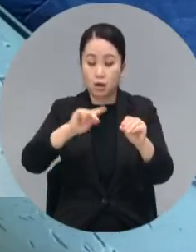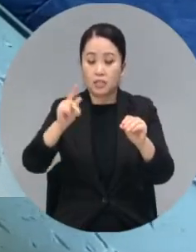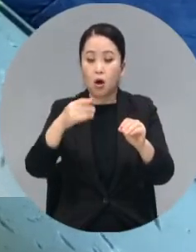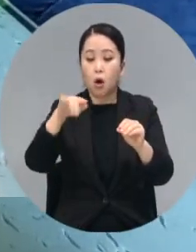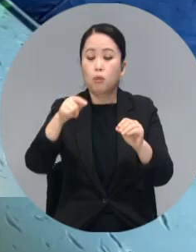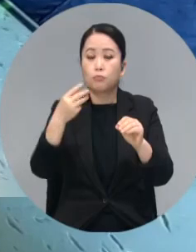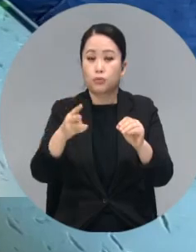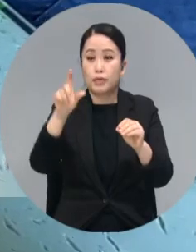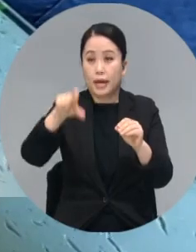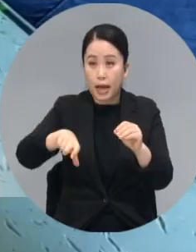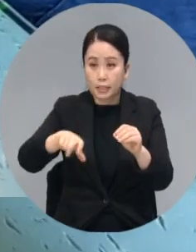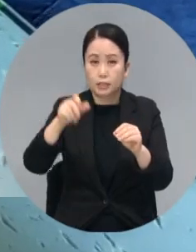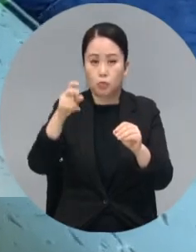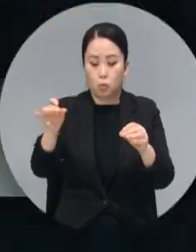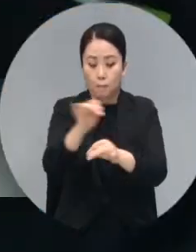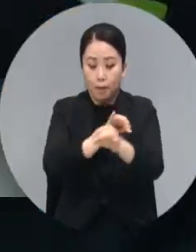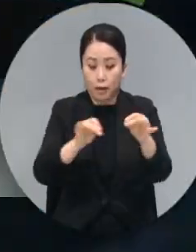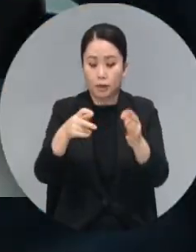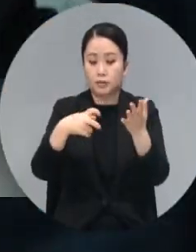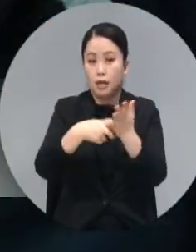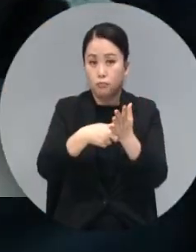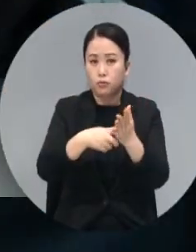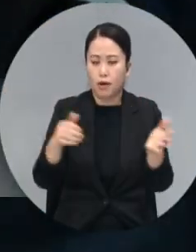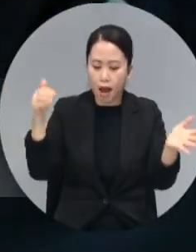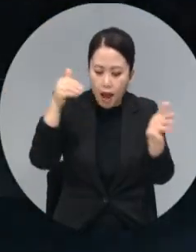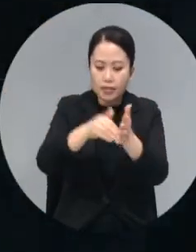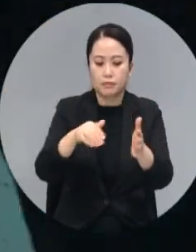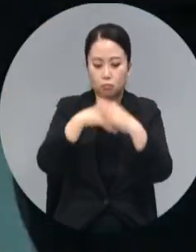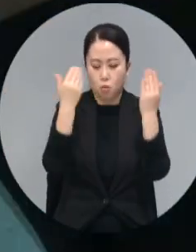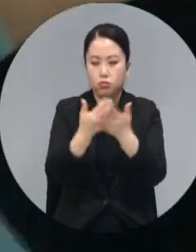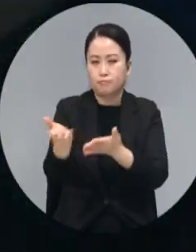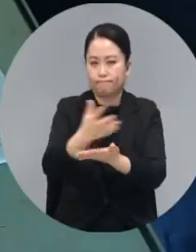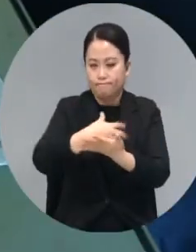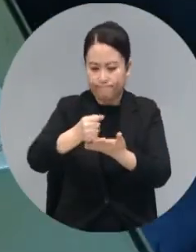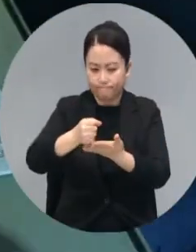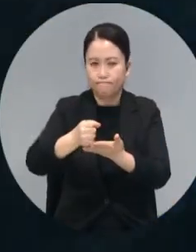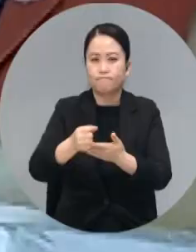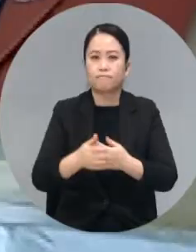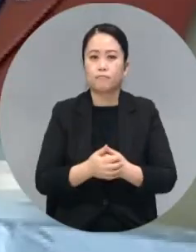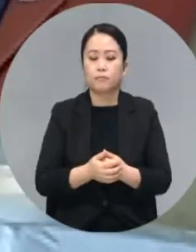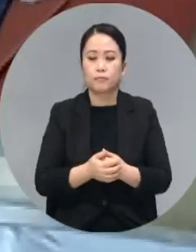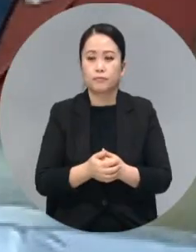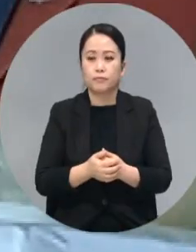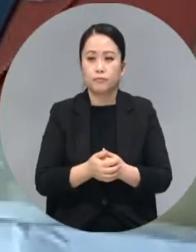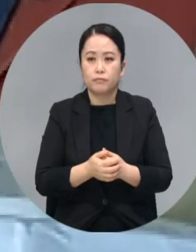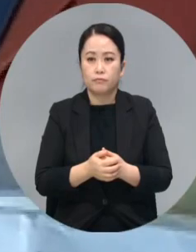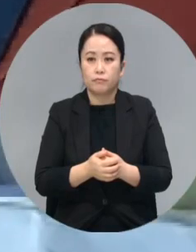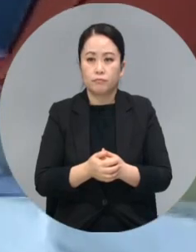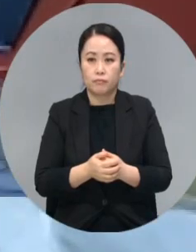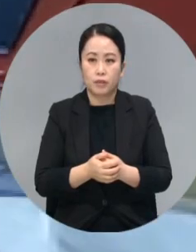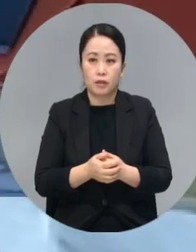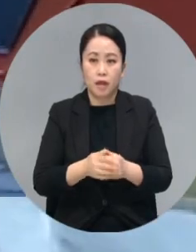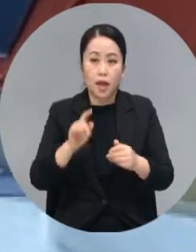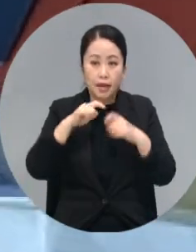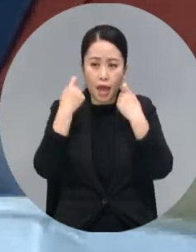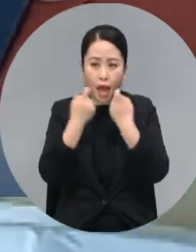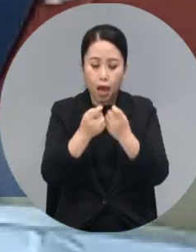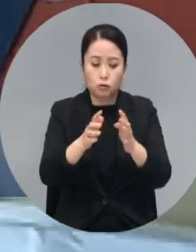다발, 백화점 상품권까지 모두 압류 대상입니다. 개인 수출을